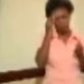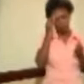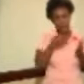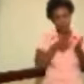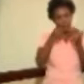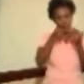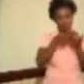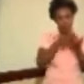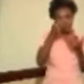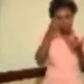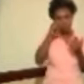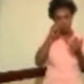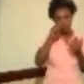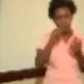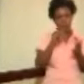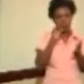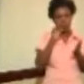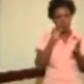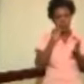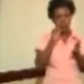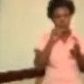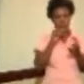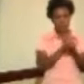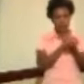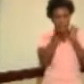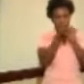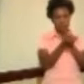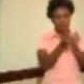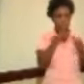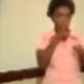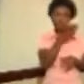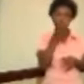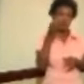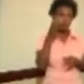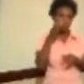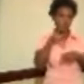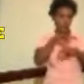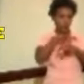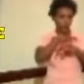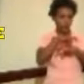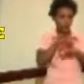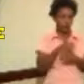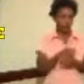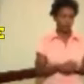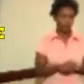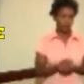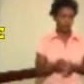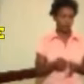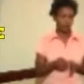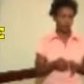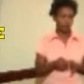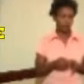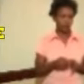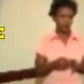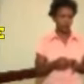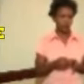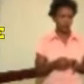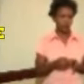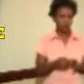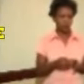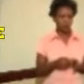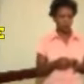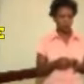de réforme agraire. Et est-ce que vous pourriez pour nous préciser les modalités de cette réforme? Bon, j'ai 1 minute pour passer